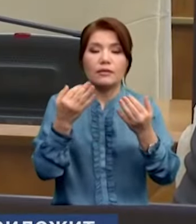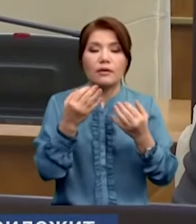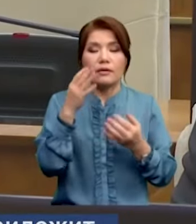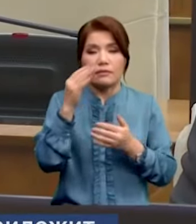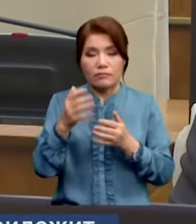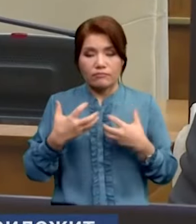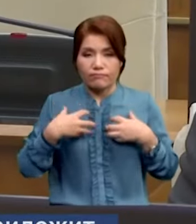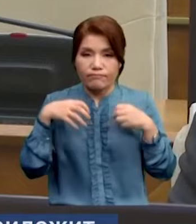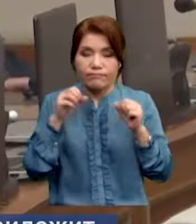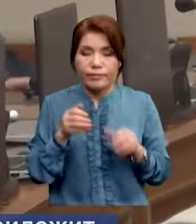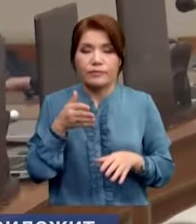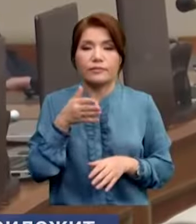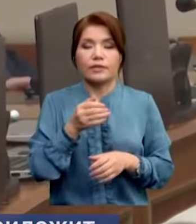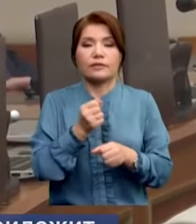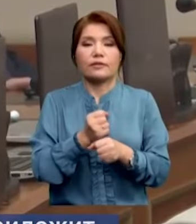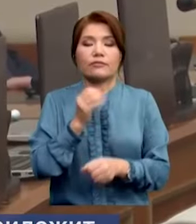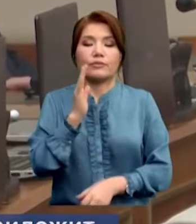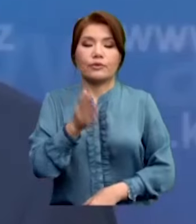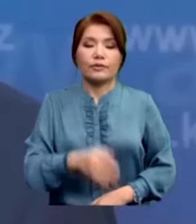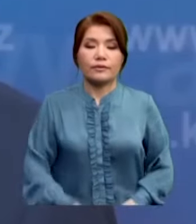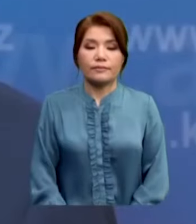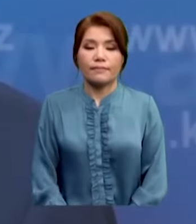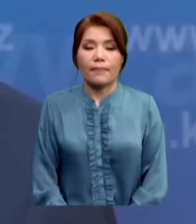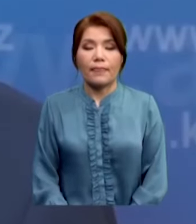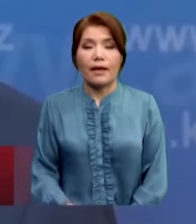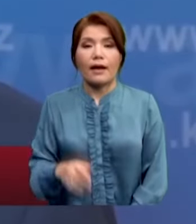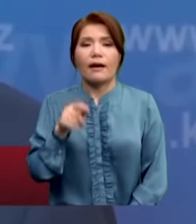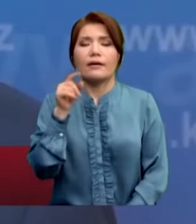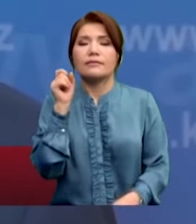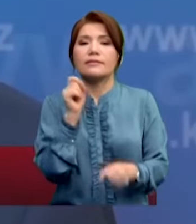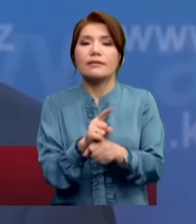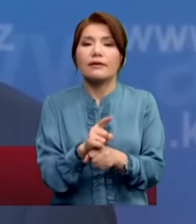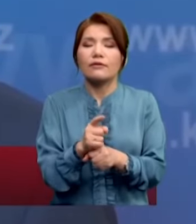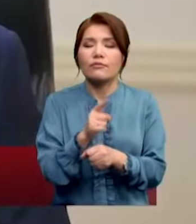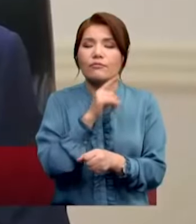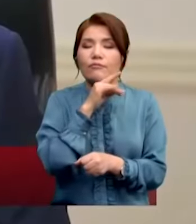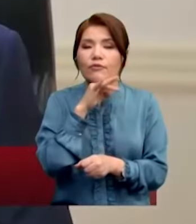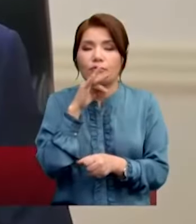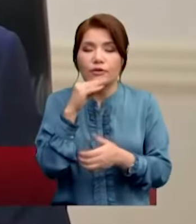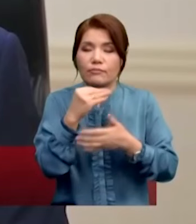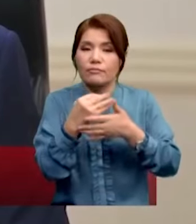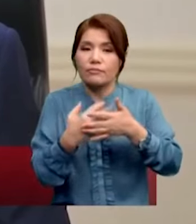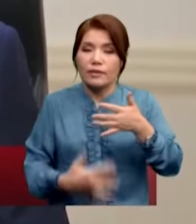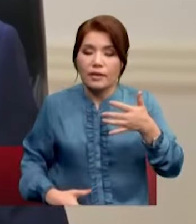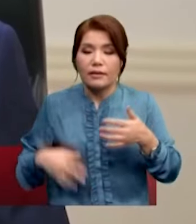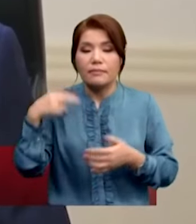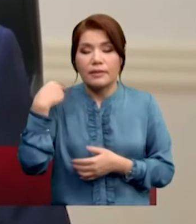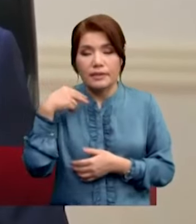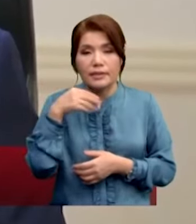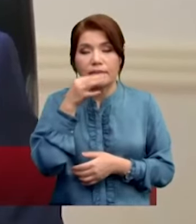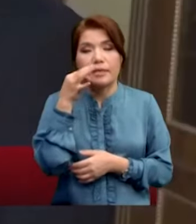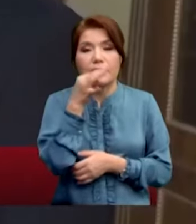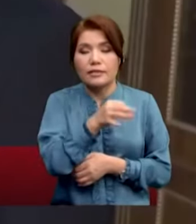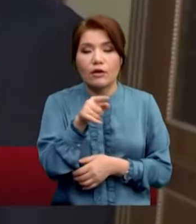бар күш-жігерін салады деп сенемін. А задач перед Бектеновым очень много. Как сказал президент, он должен